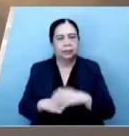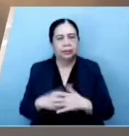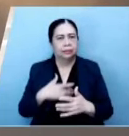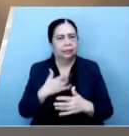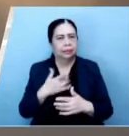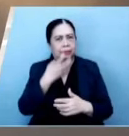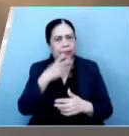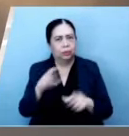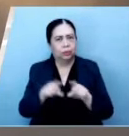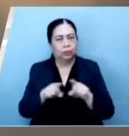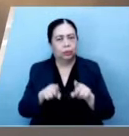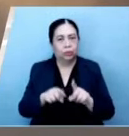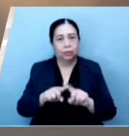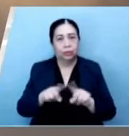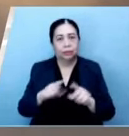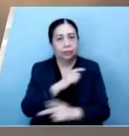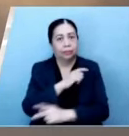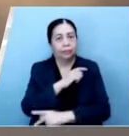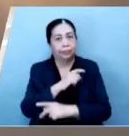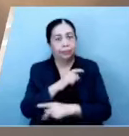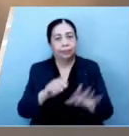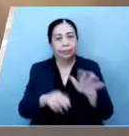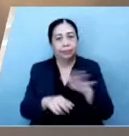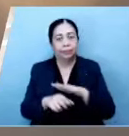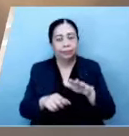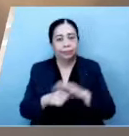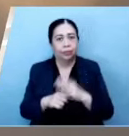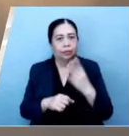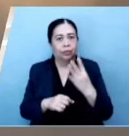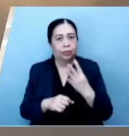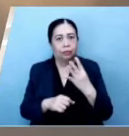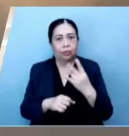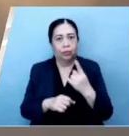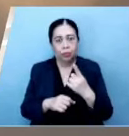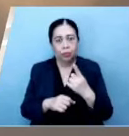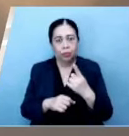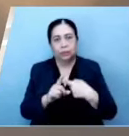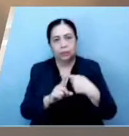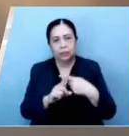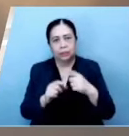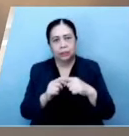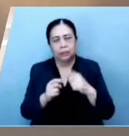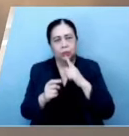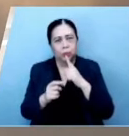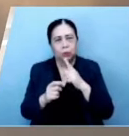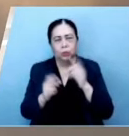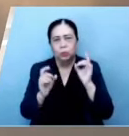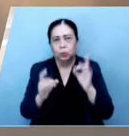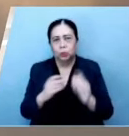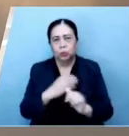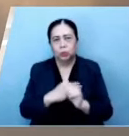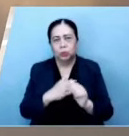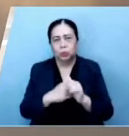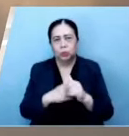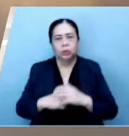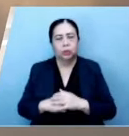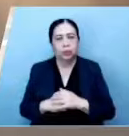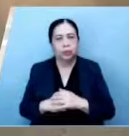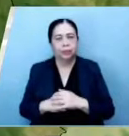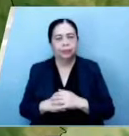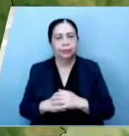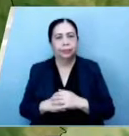alinsangan sa iba pang probinsya at rehiyon sa 40 hanggang 41 degrees Celsius na nasa extreme caution classification ng